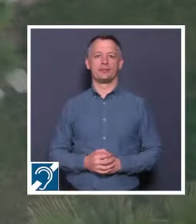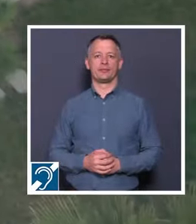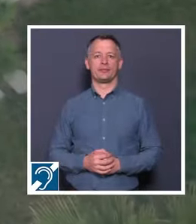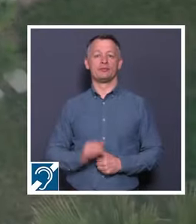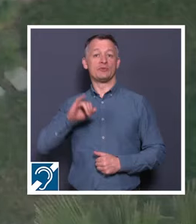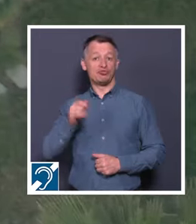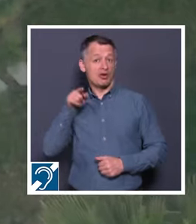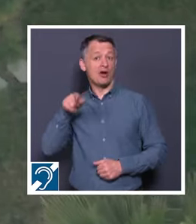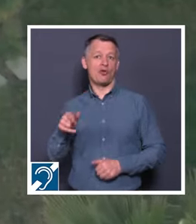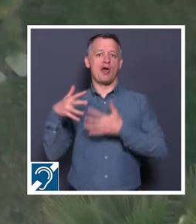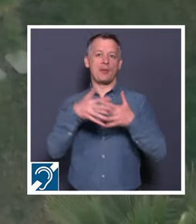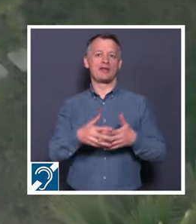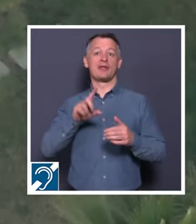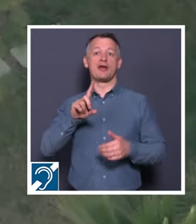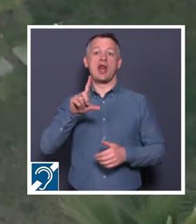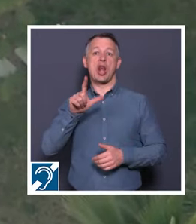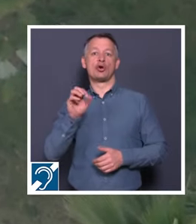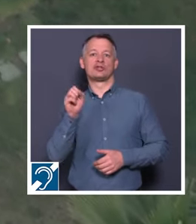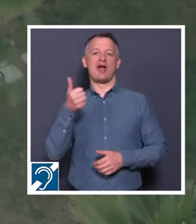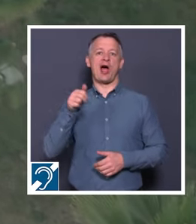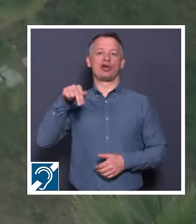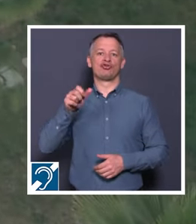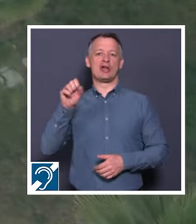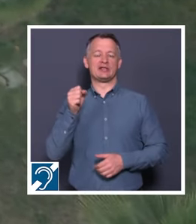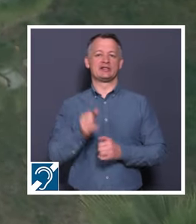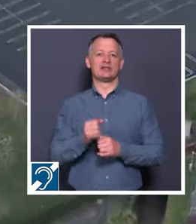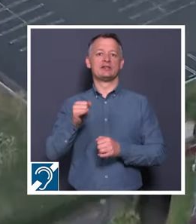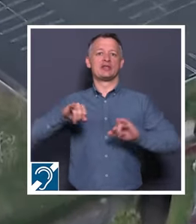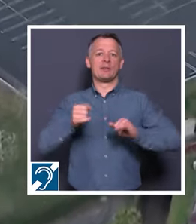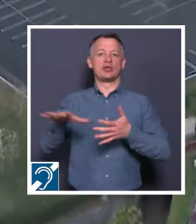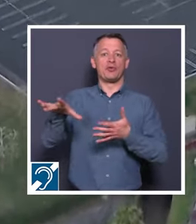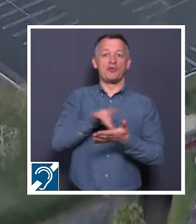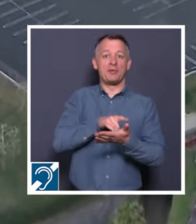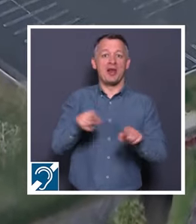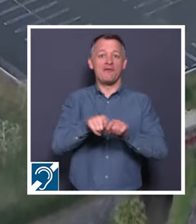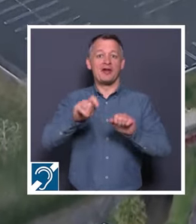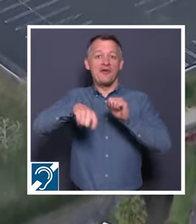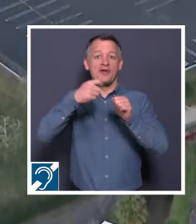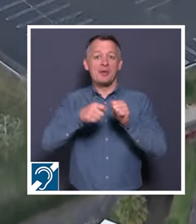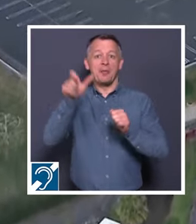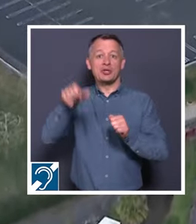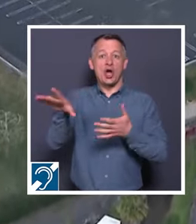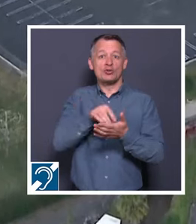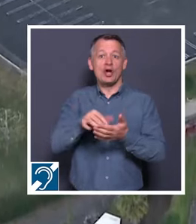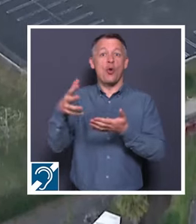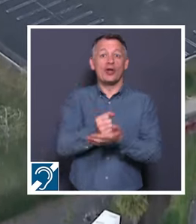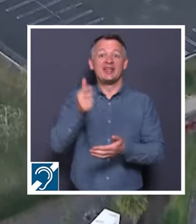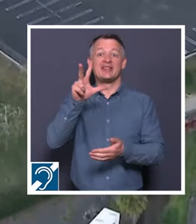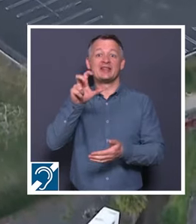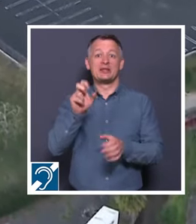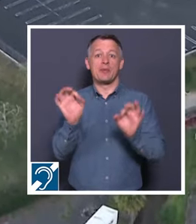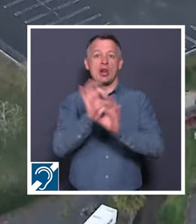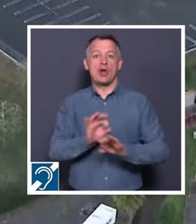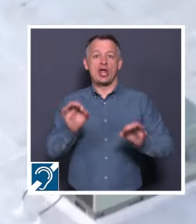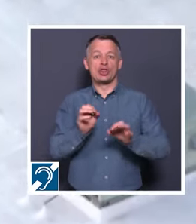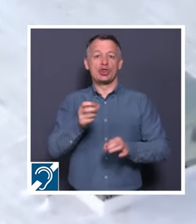Și tot în America, dar în Los Angeles de această dată, a avut loc un jaf ca în filme. Hoții au reușit să plece cu 30 de milioane de dolari